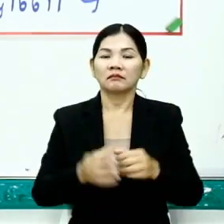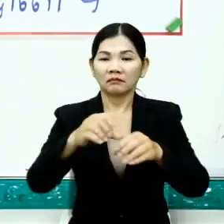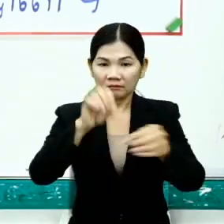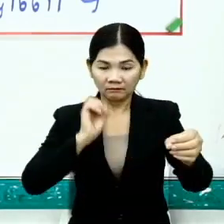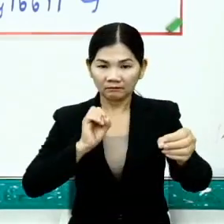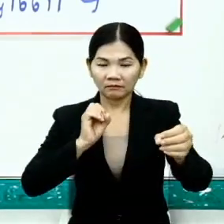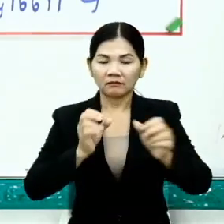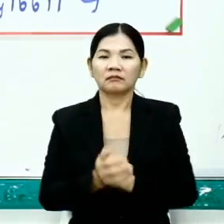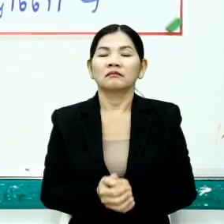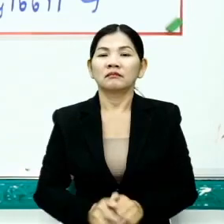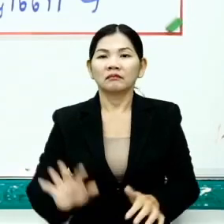1 2 3ផឹក